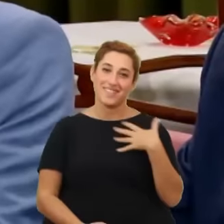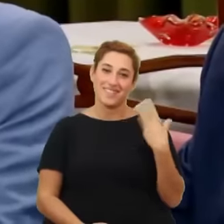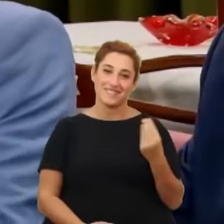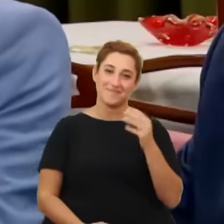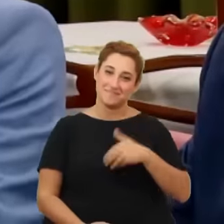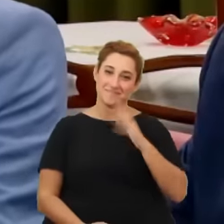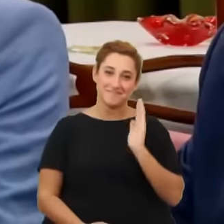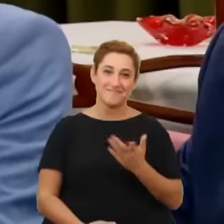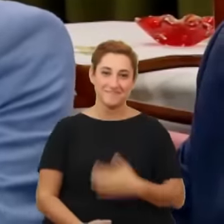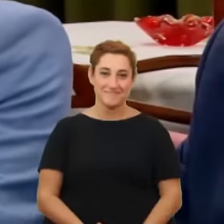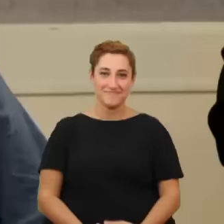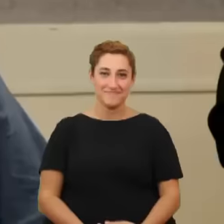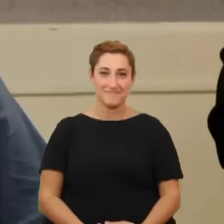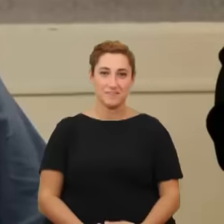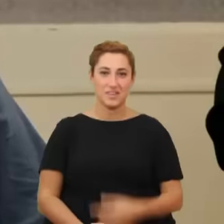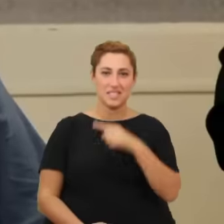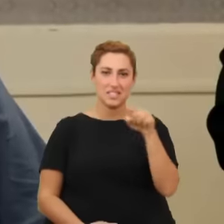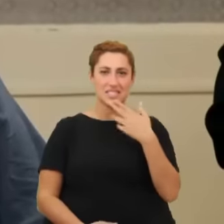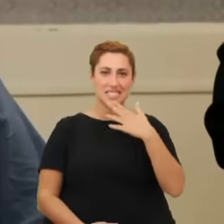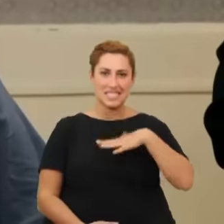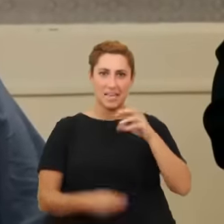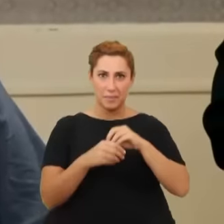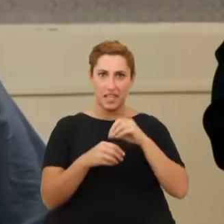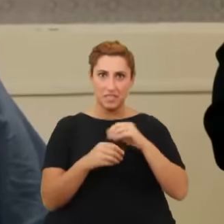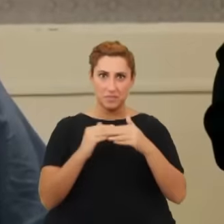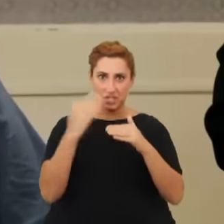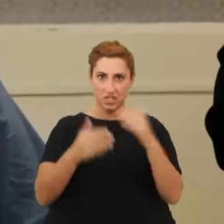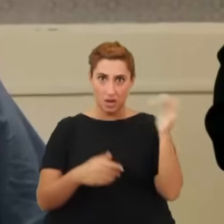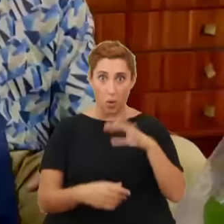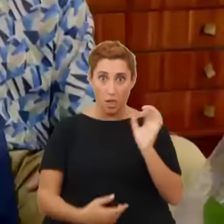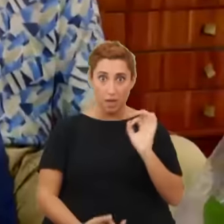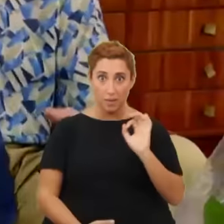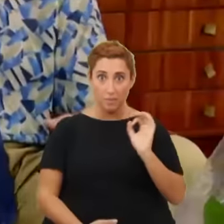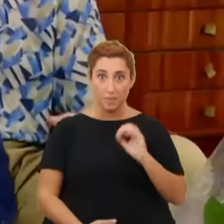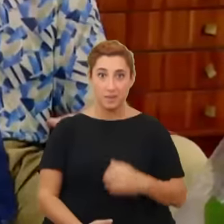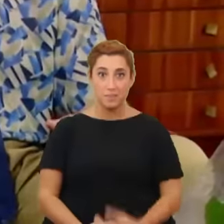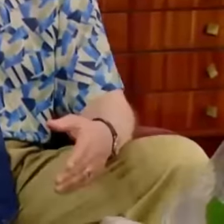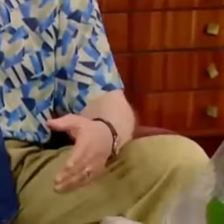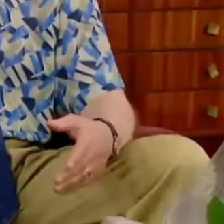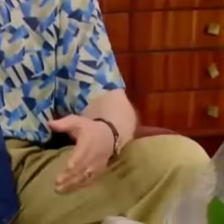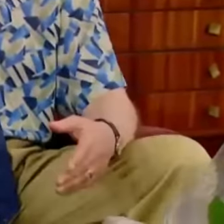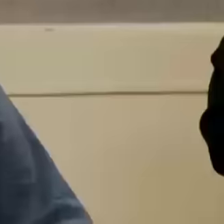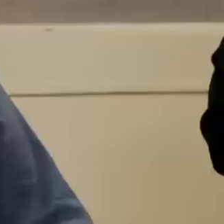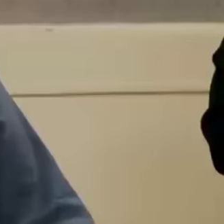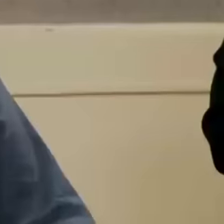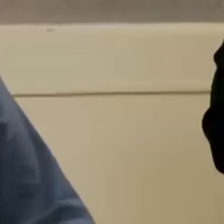Anneciğim İlay. Siz kız isteme için mi dışarı çıktınız öyle mi?